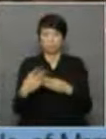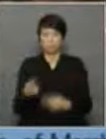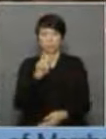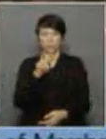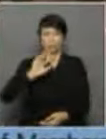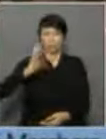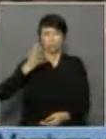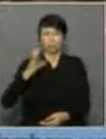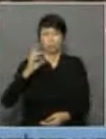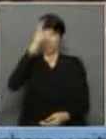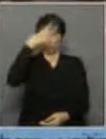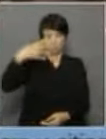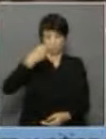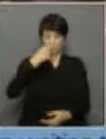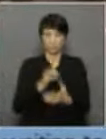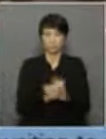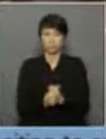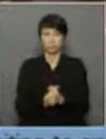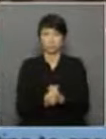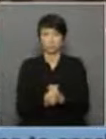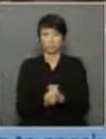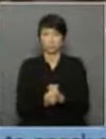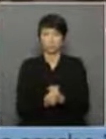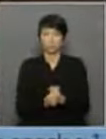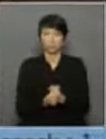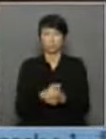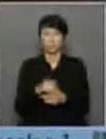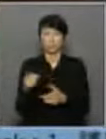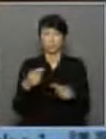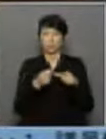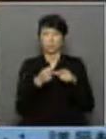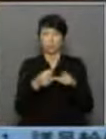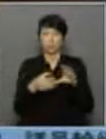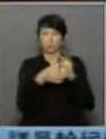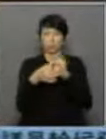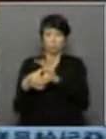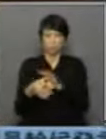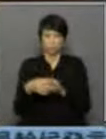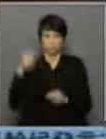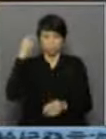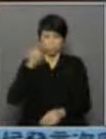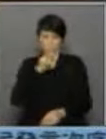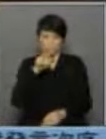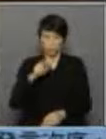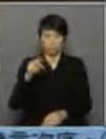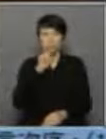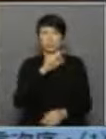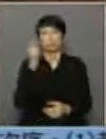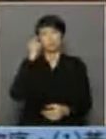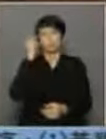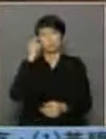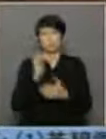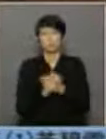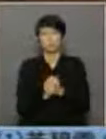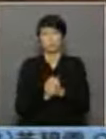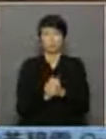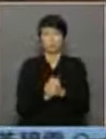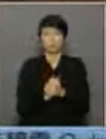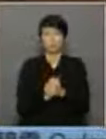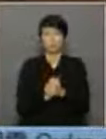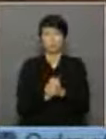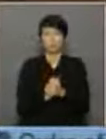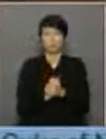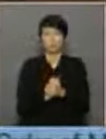星，從一般公關的知識考慮或者常識考慮，他是應